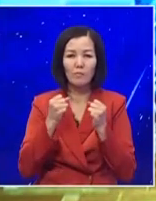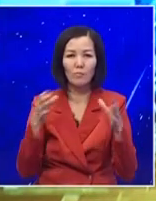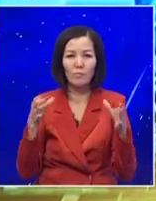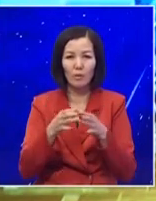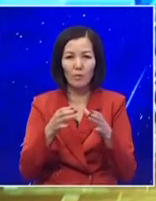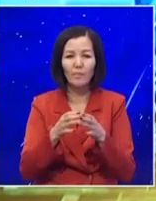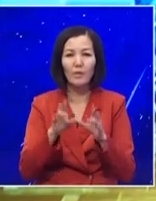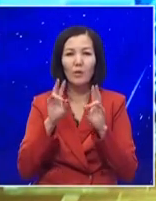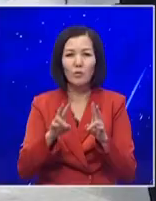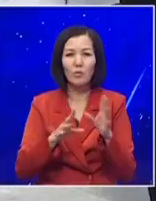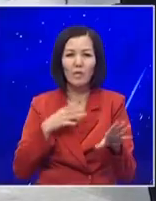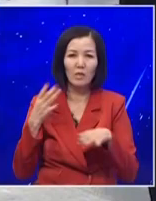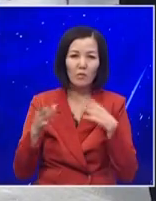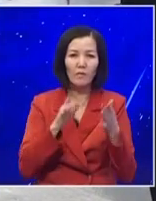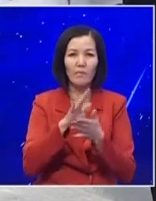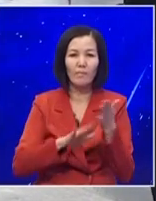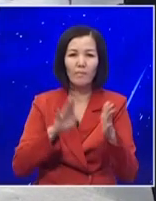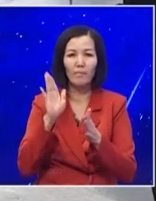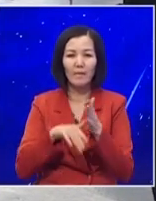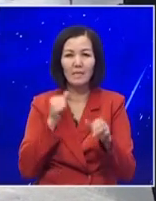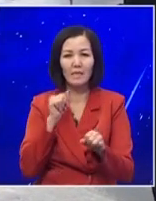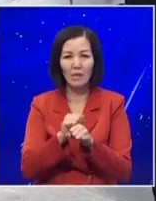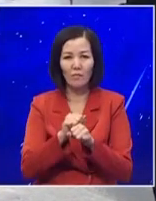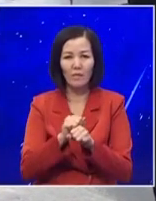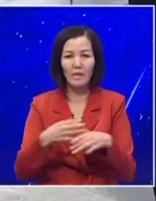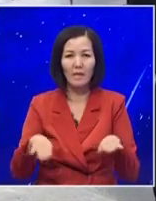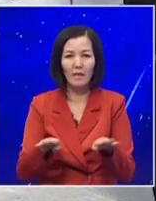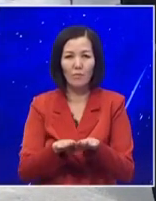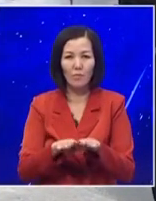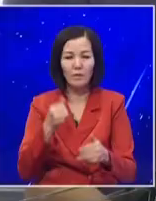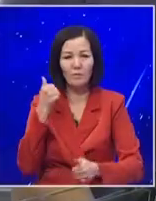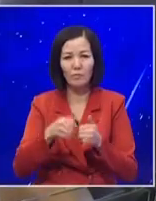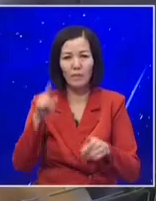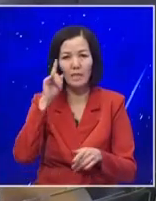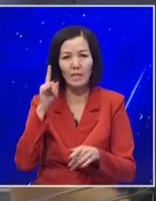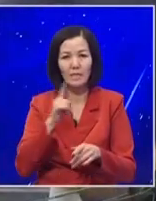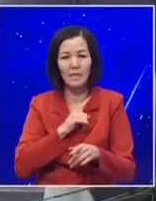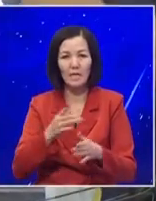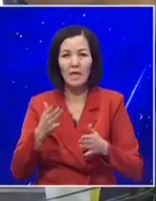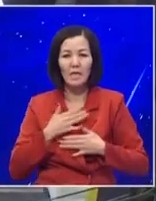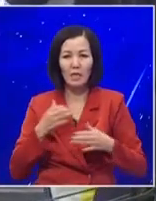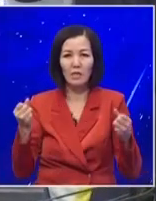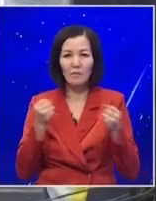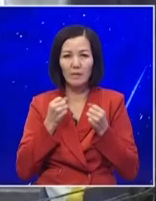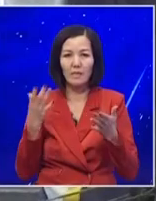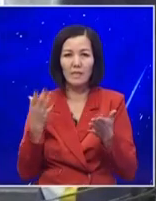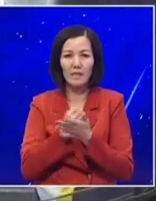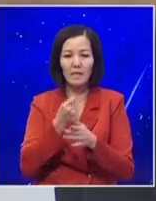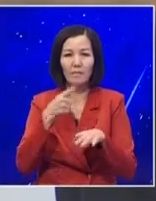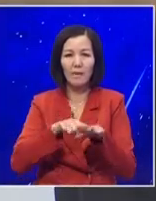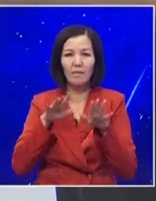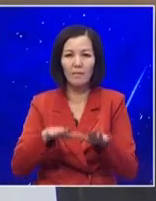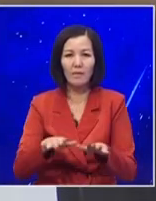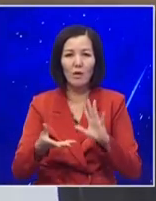сообществу. Однако тренировки продолжались без остановки. Таким образом, на чемпионате Казахстана семиреченцы заняли